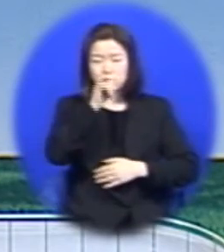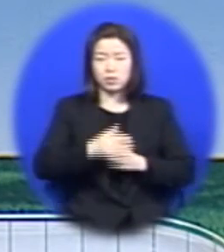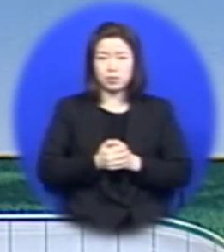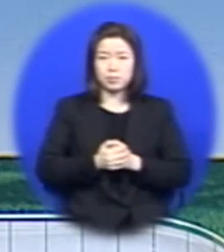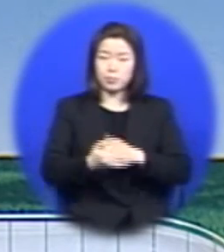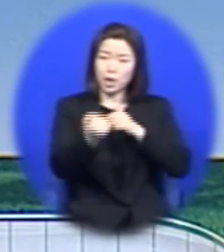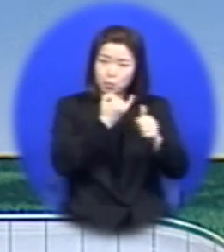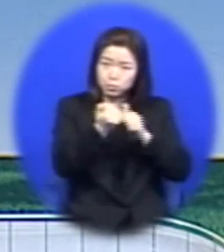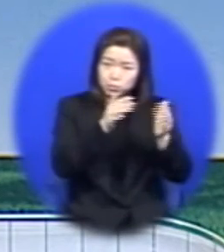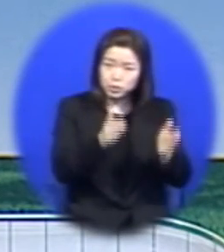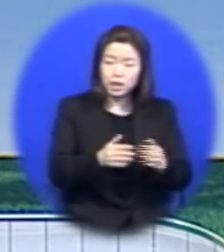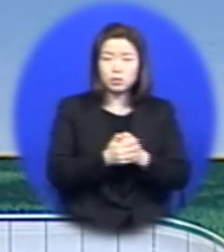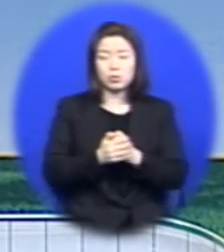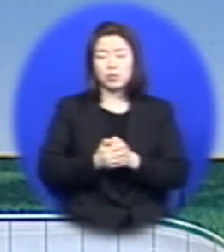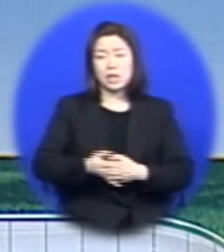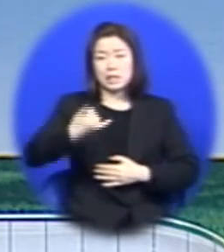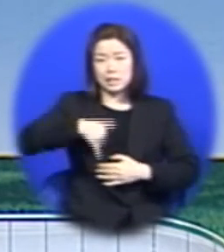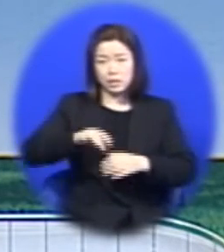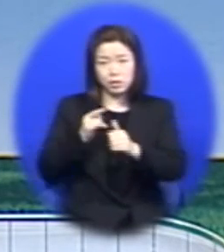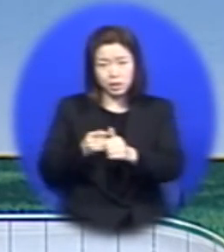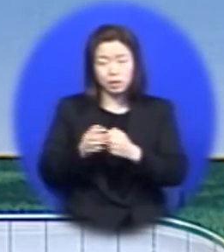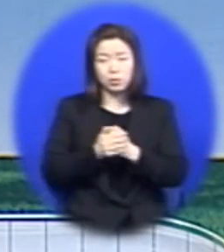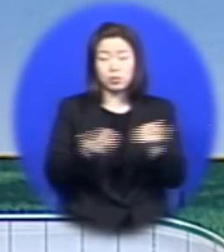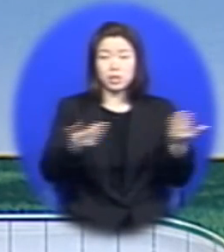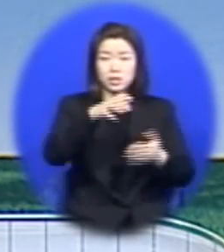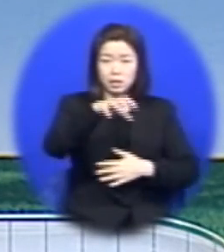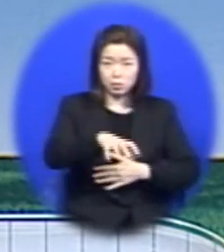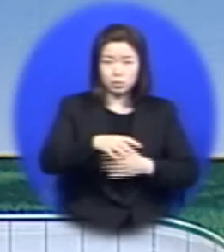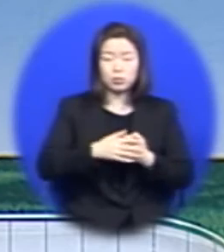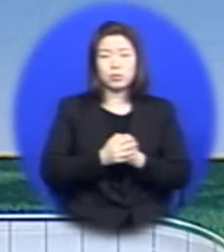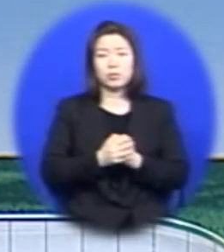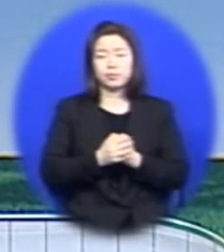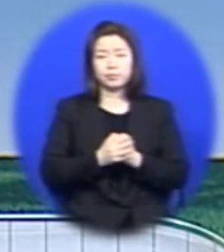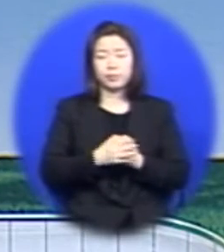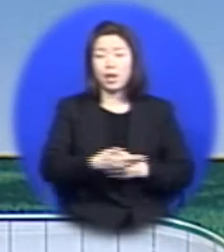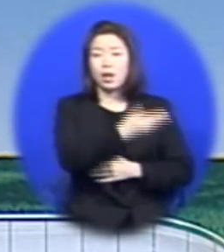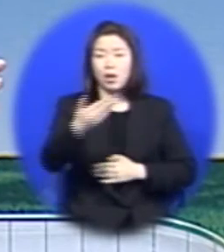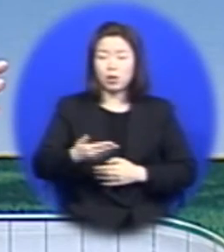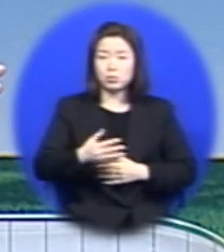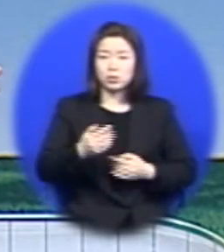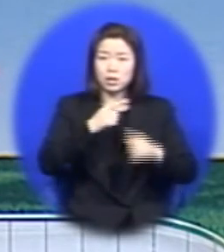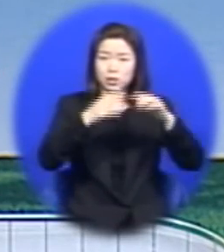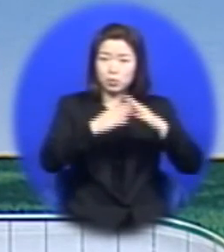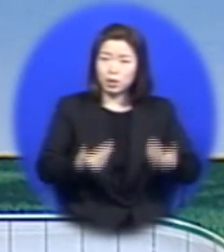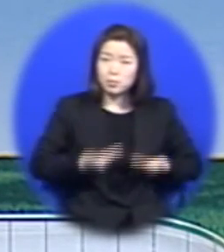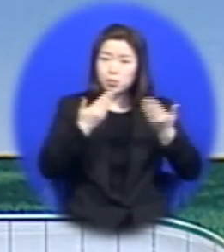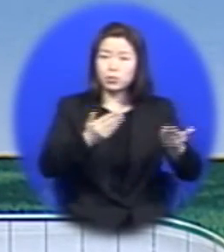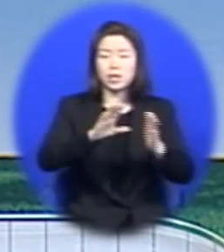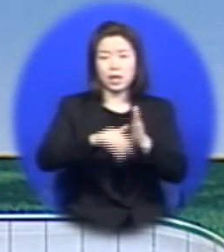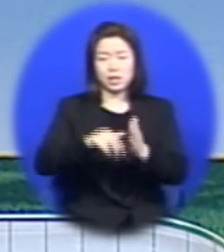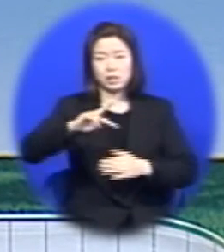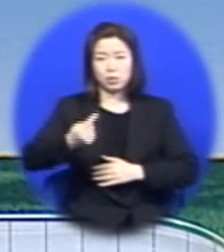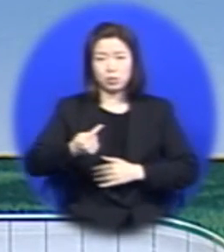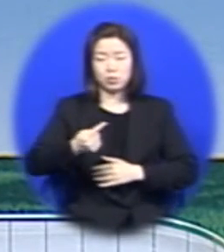부부 사이에도 자녀들에게도 일터에서도 여러분 교회 봉사할 때도